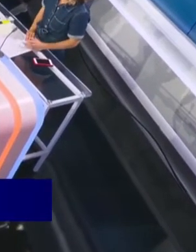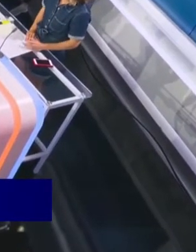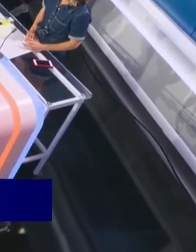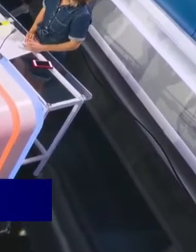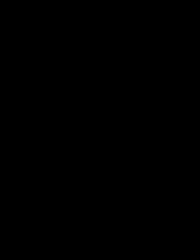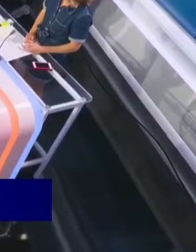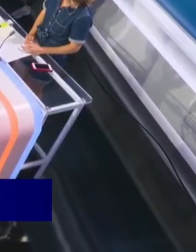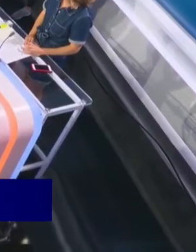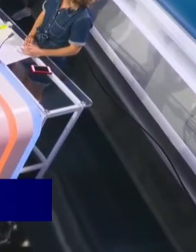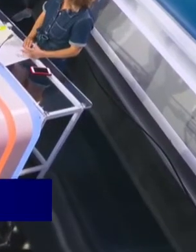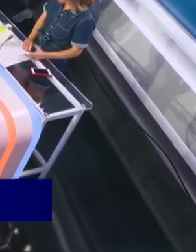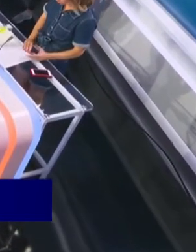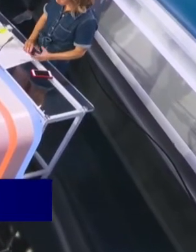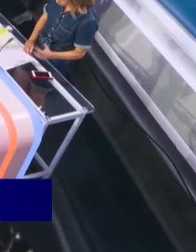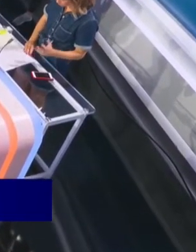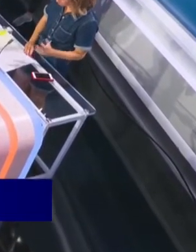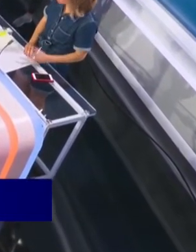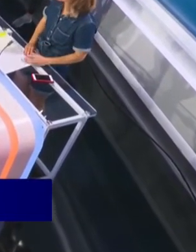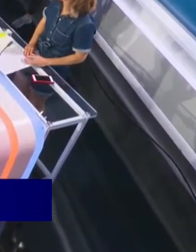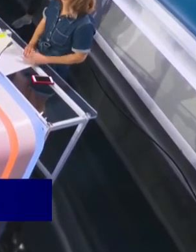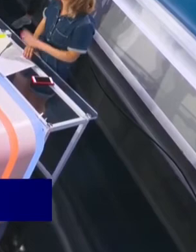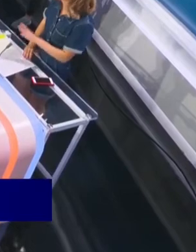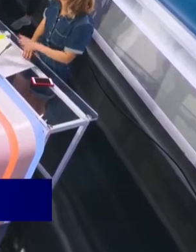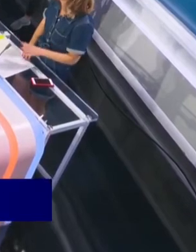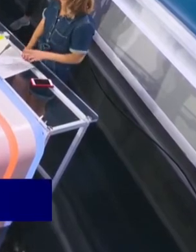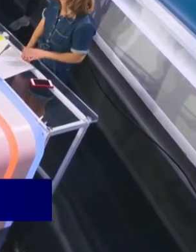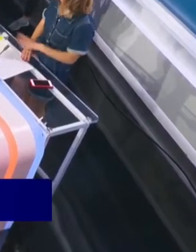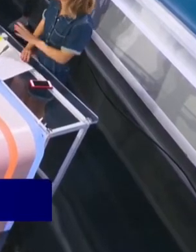vers un cinéma plus populaire. Et là, il fait exploser le box-office. Oui, c'est plus de 130 millions d'entrées.